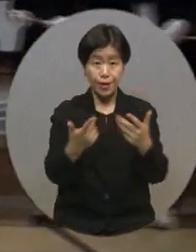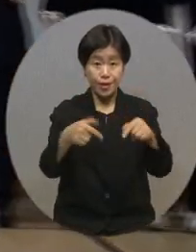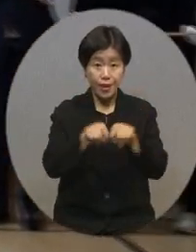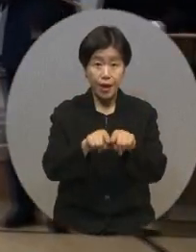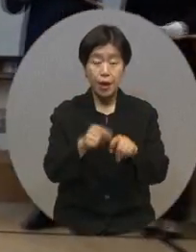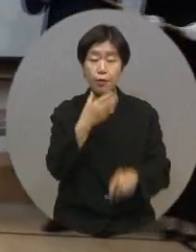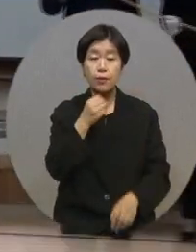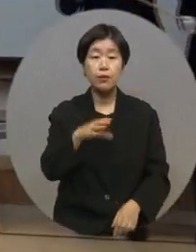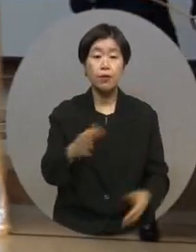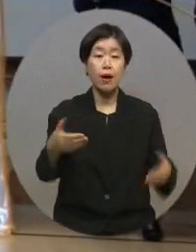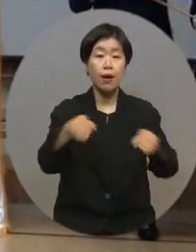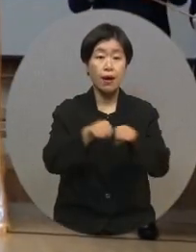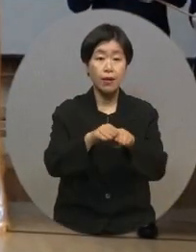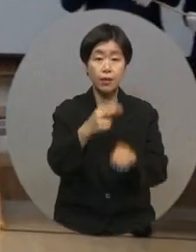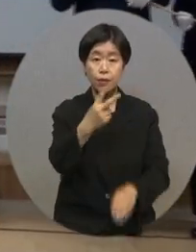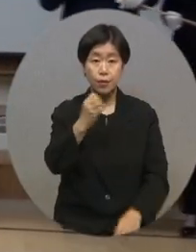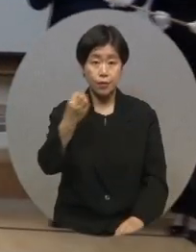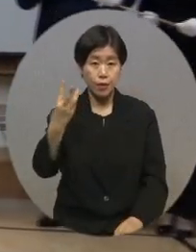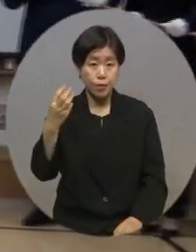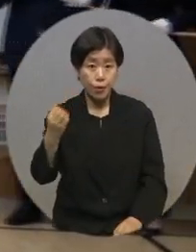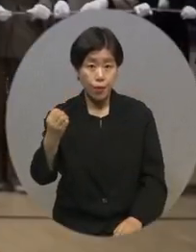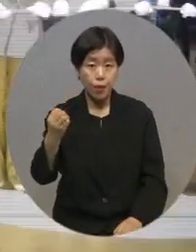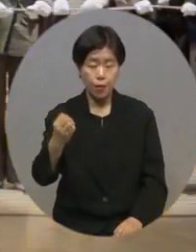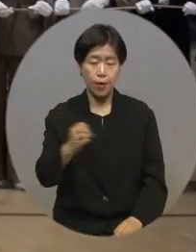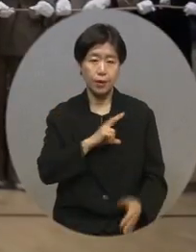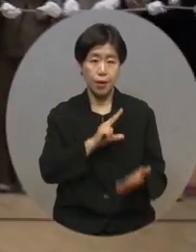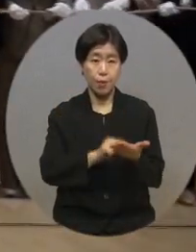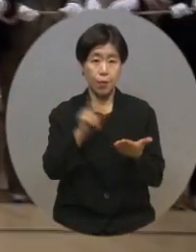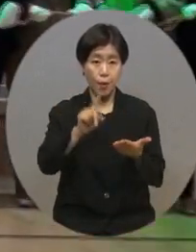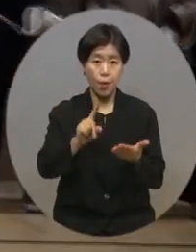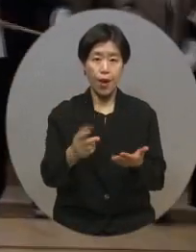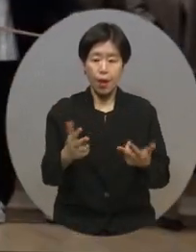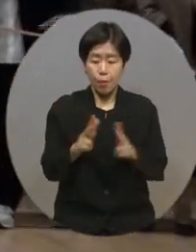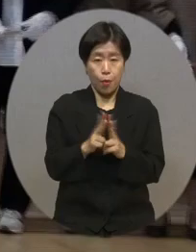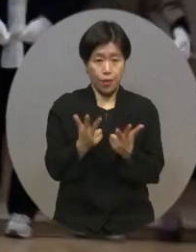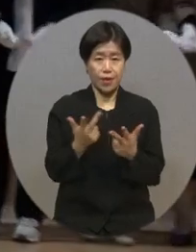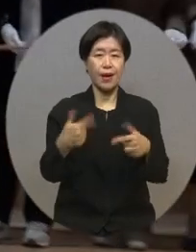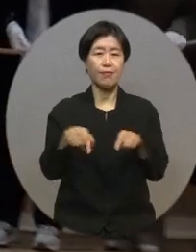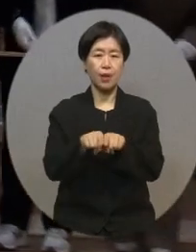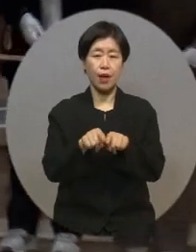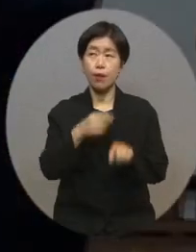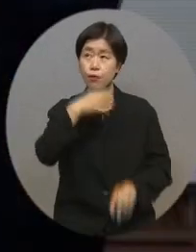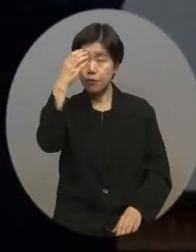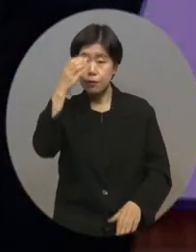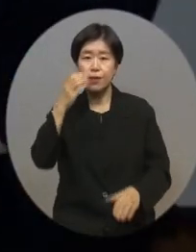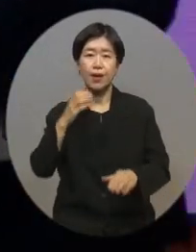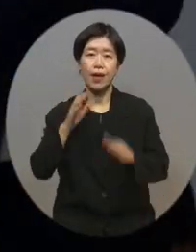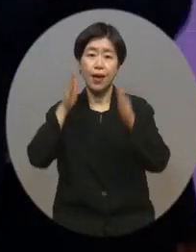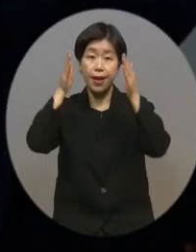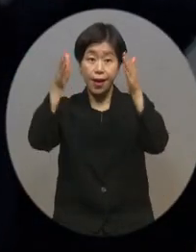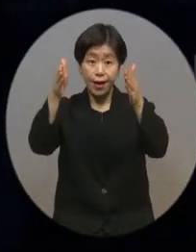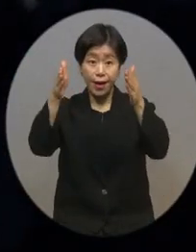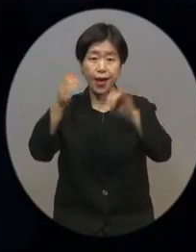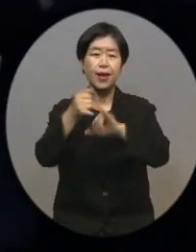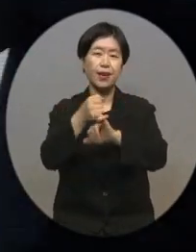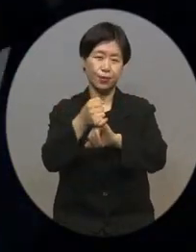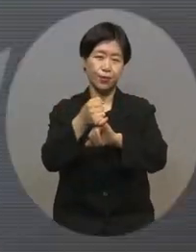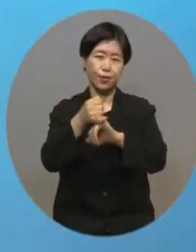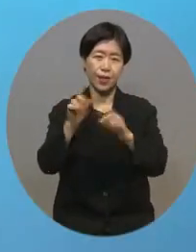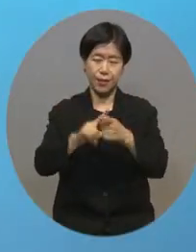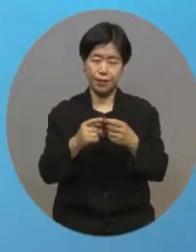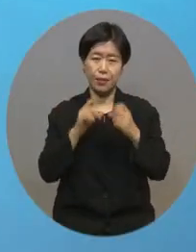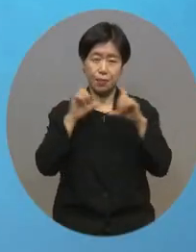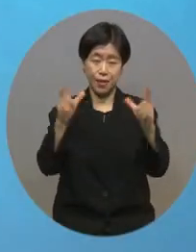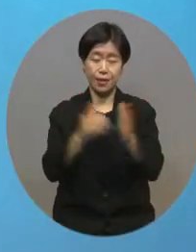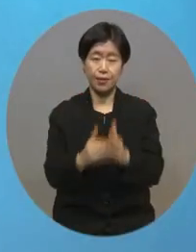복지관의 2030 미션 당사자와 함께 꿈을 향해 기상하는 공동체 실현을 외치며 약속의 막을 올렸습니다.